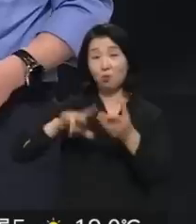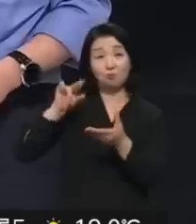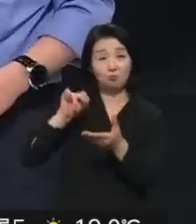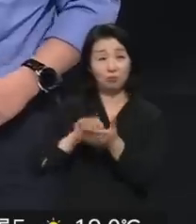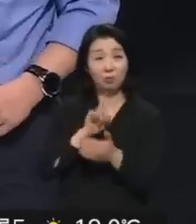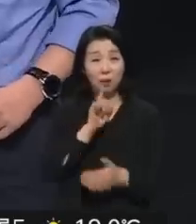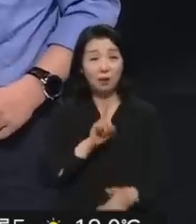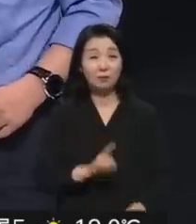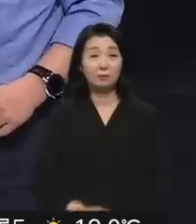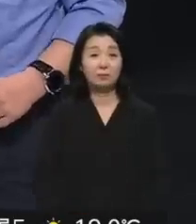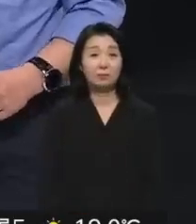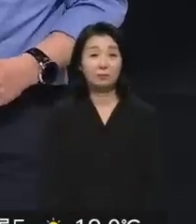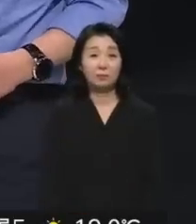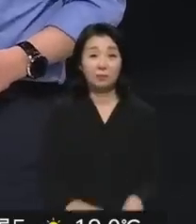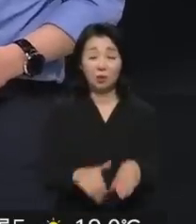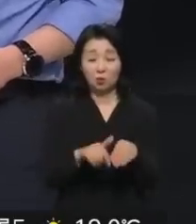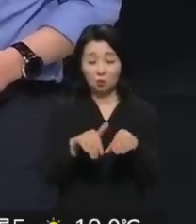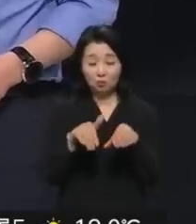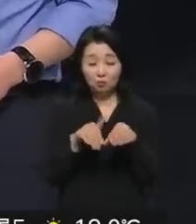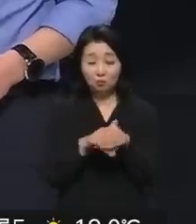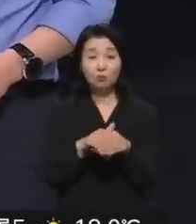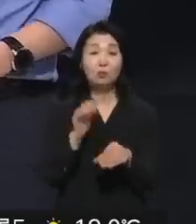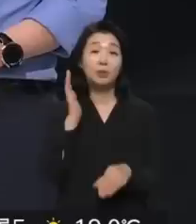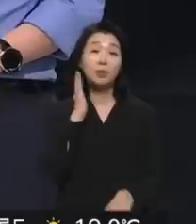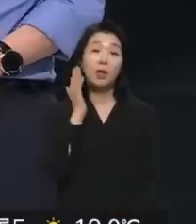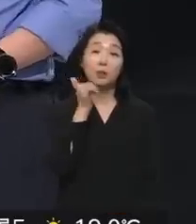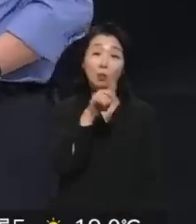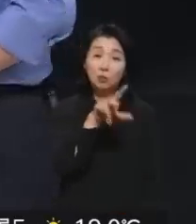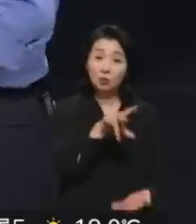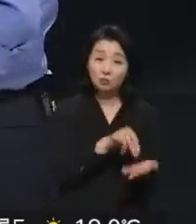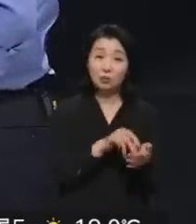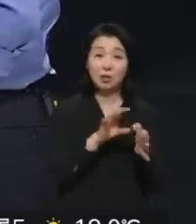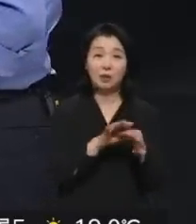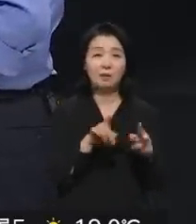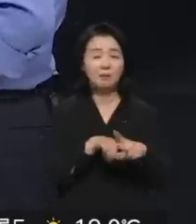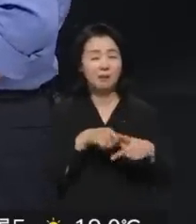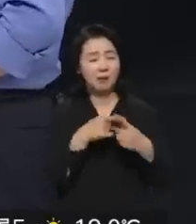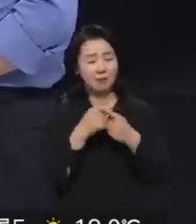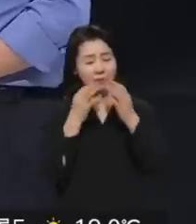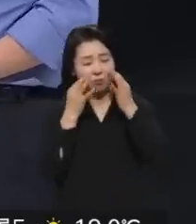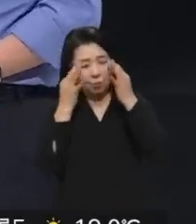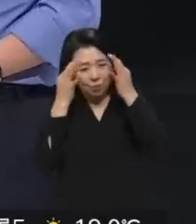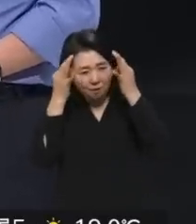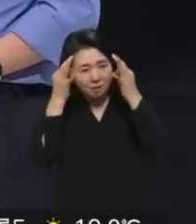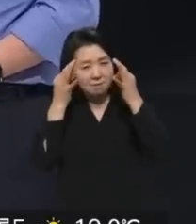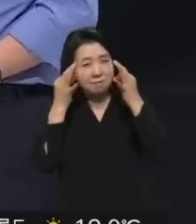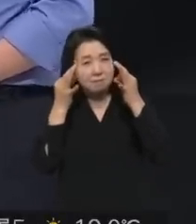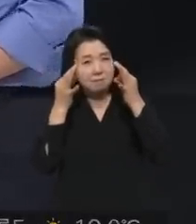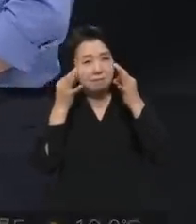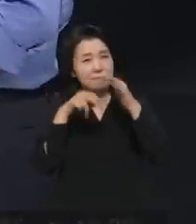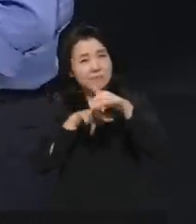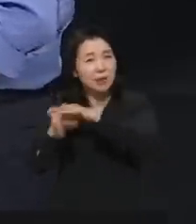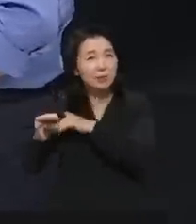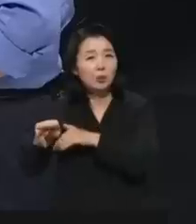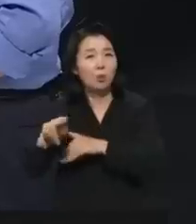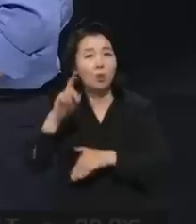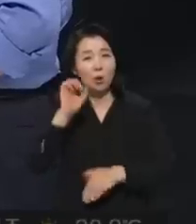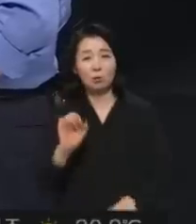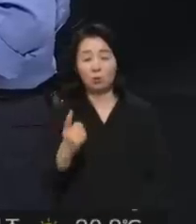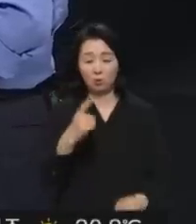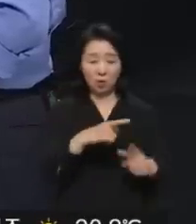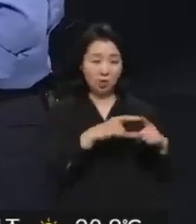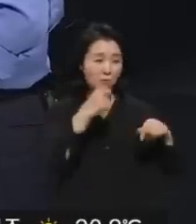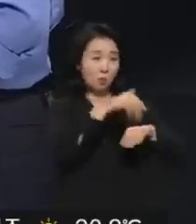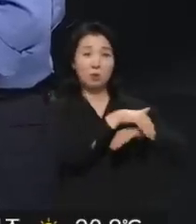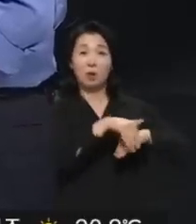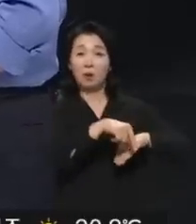문제를 삼았다고 하죠. 문재인 전 대통령은 이 문제를 이해하려는 노력을 피해왔다면서 그로 인해서